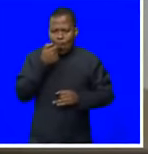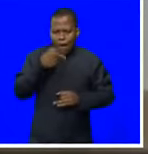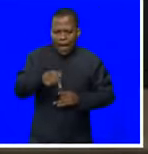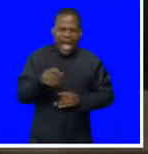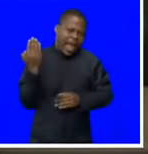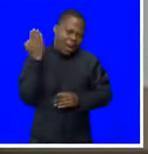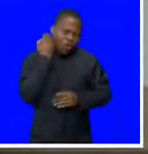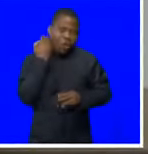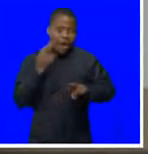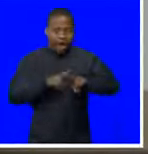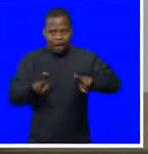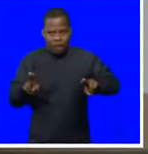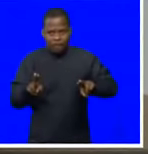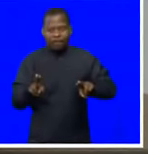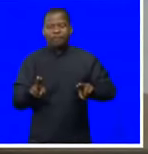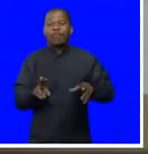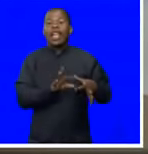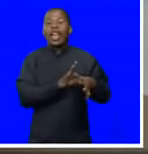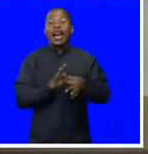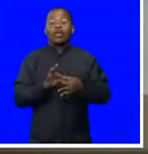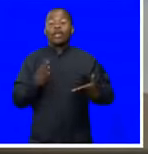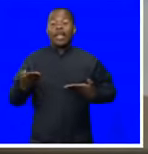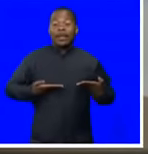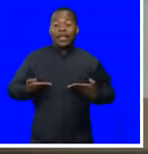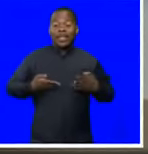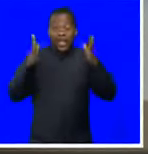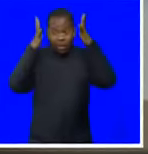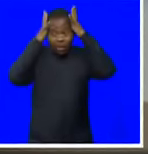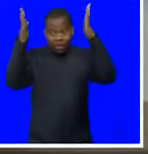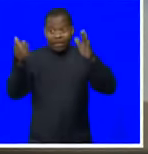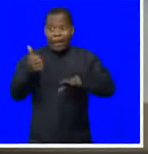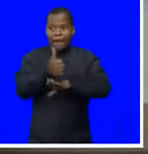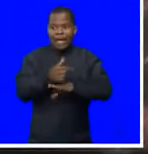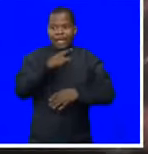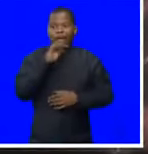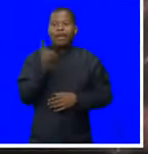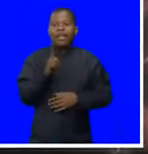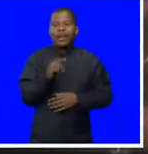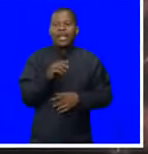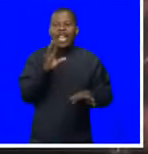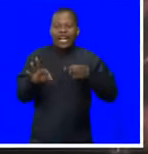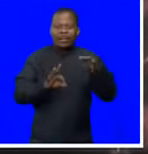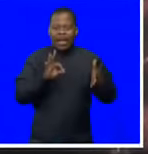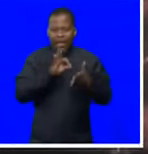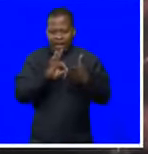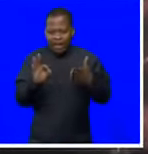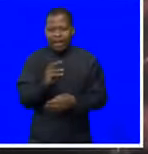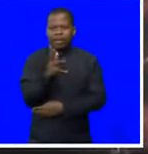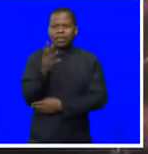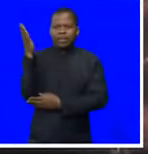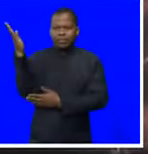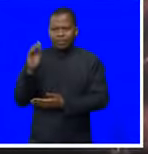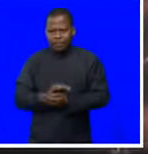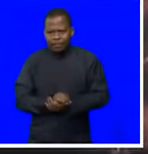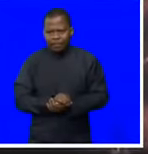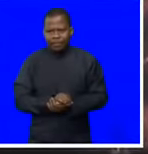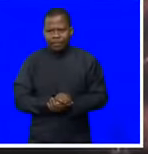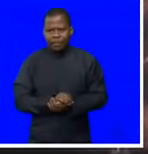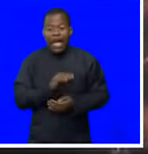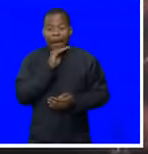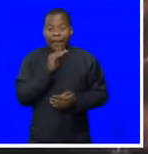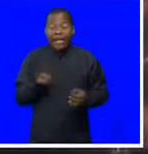Umphathi wale nhlangano nabosomabhizinisi kuleli i-business Eswatini iNathi Dlamini uyachaza. Siyongena lapha egumeni bekunene sisonkana nje